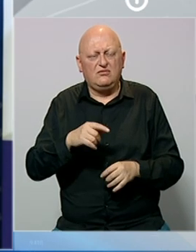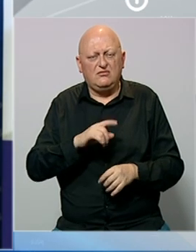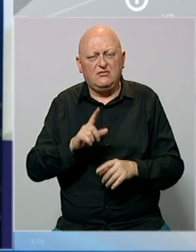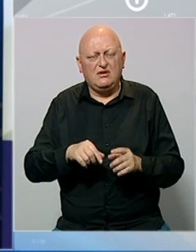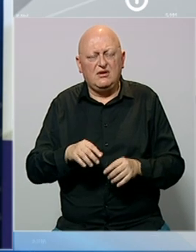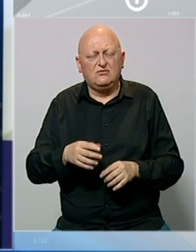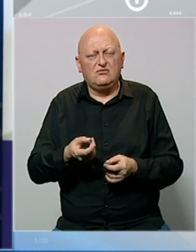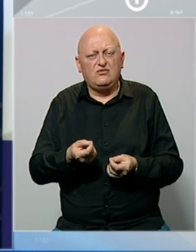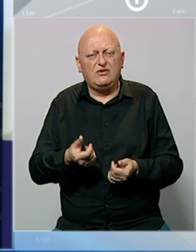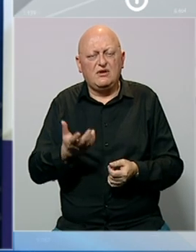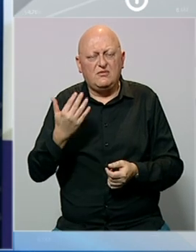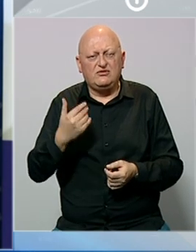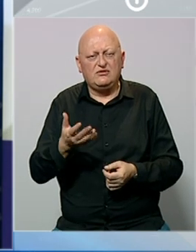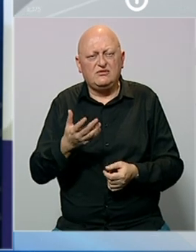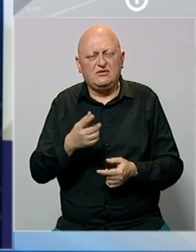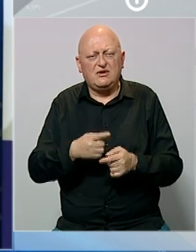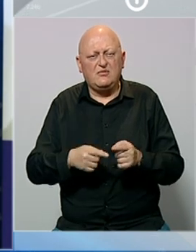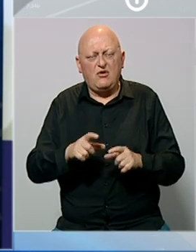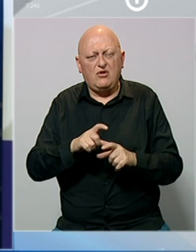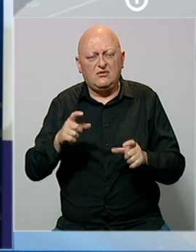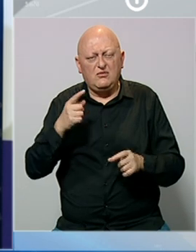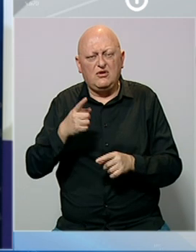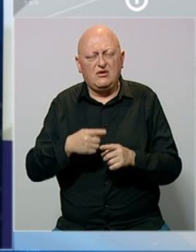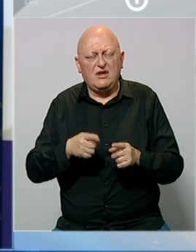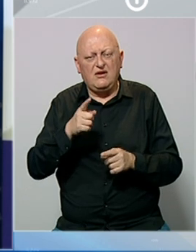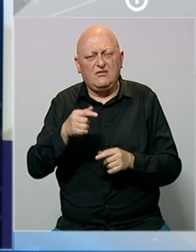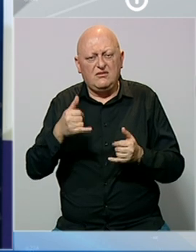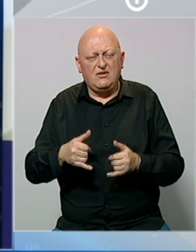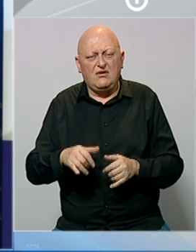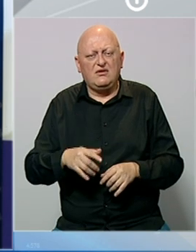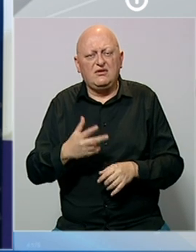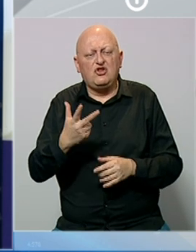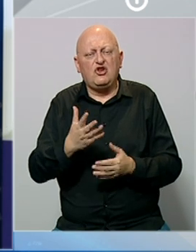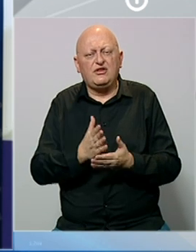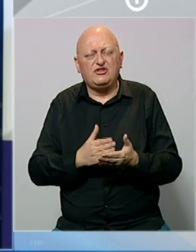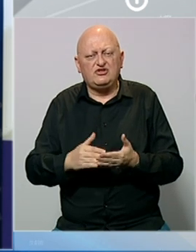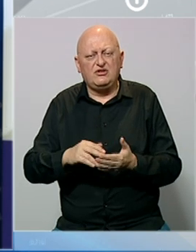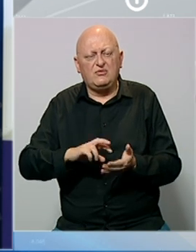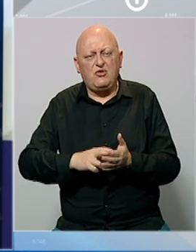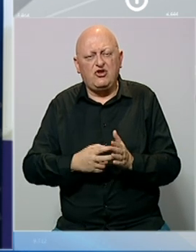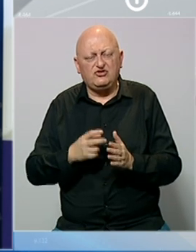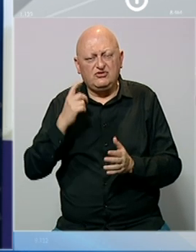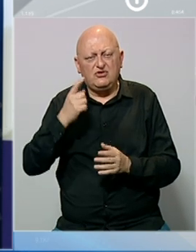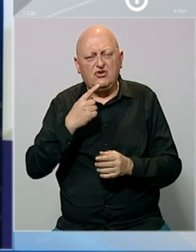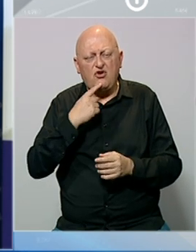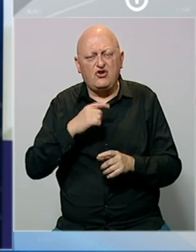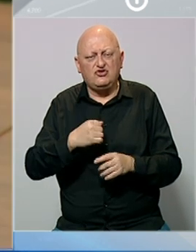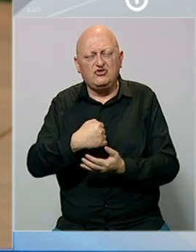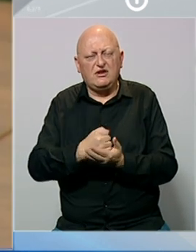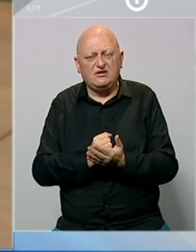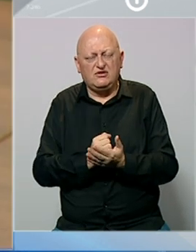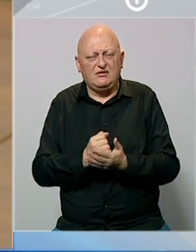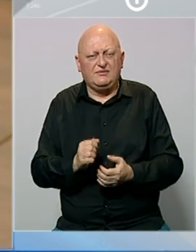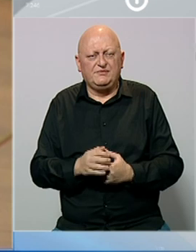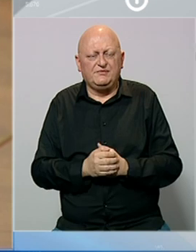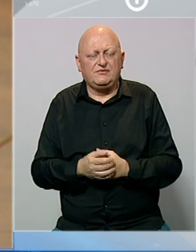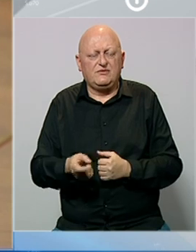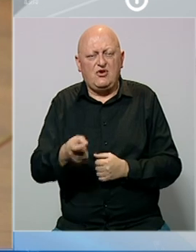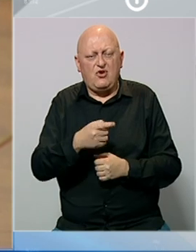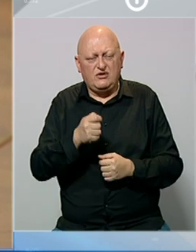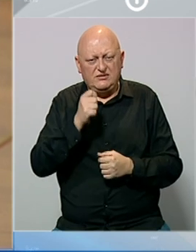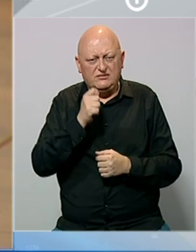nekim procjenama polovina političkih subjekata bila takva. Na ovim do trećine političkih subjekata koji su registrovani. Koalicija